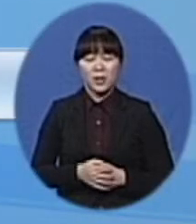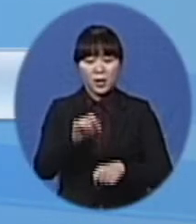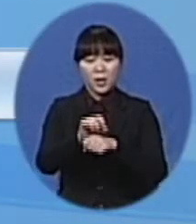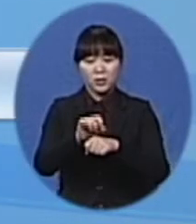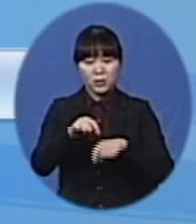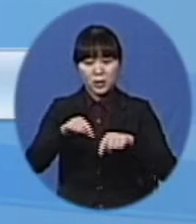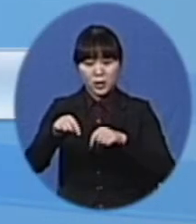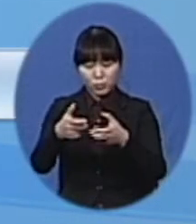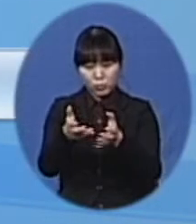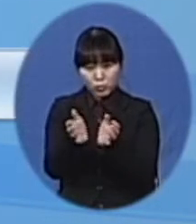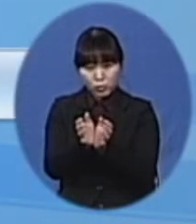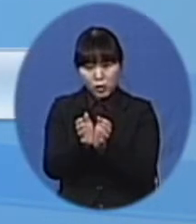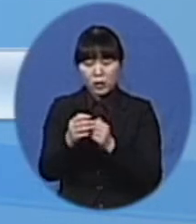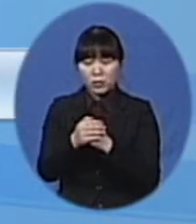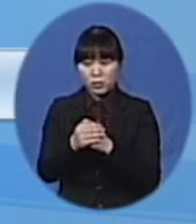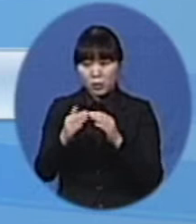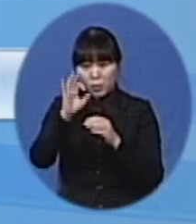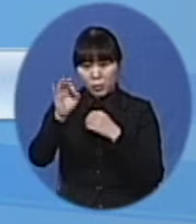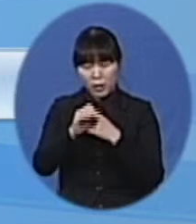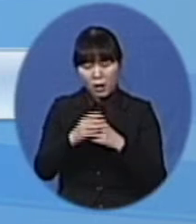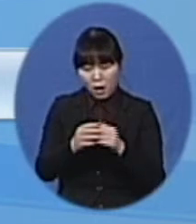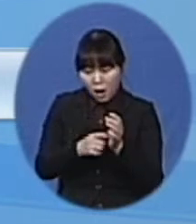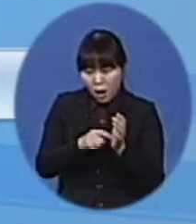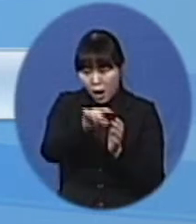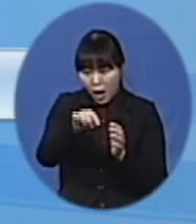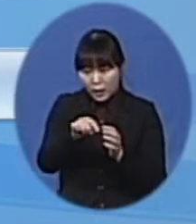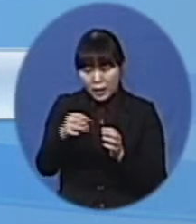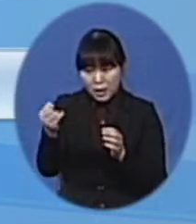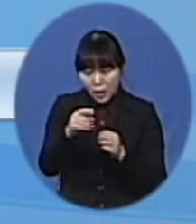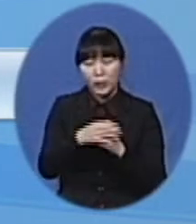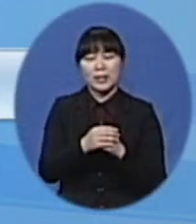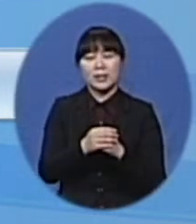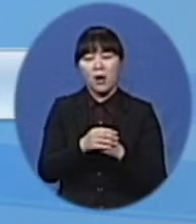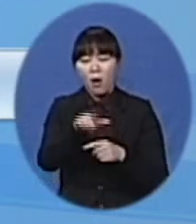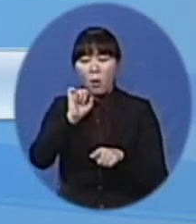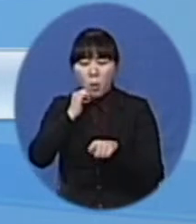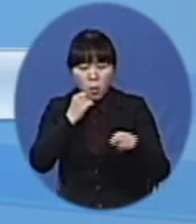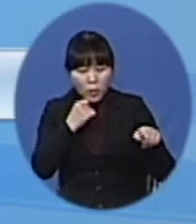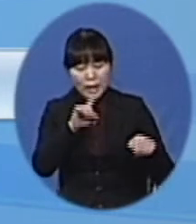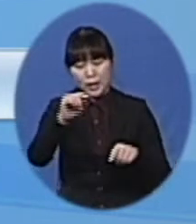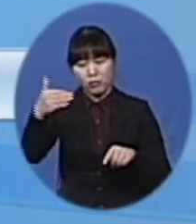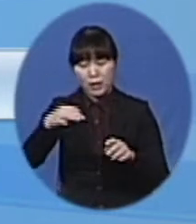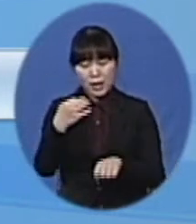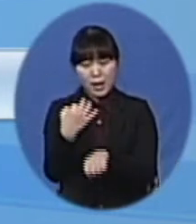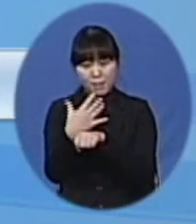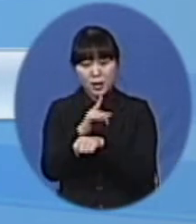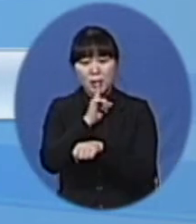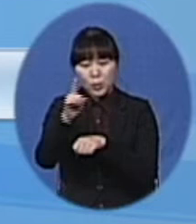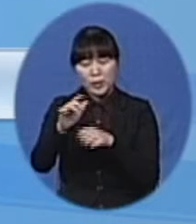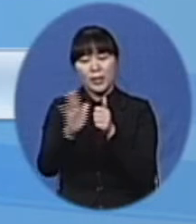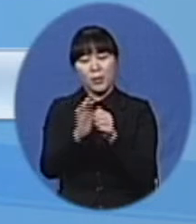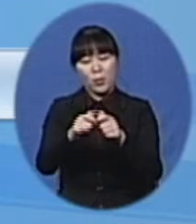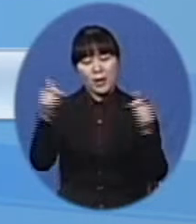행정자치부와 전라북도는 단축 버튼 하나로 119 긴급 신고가 가능한 재난 취약계층 119 간편신고 서비스를